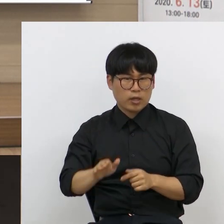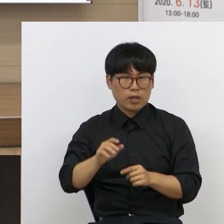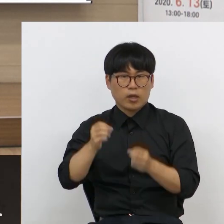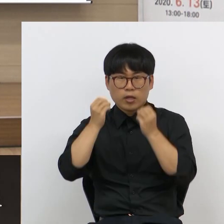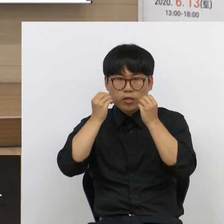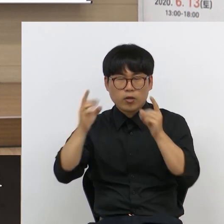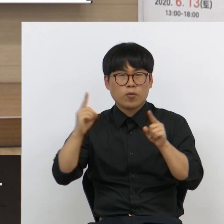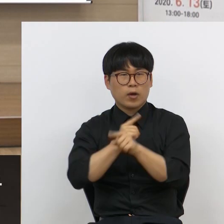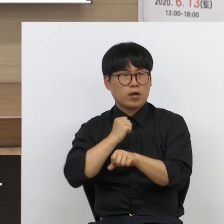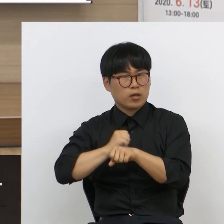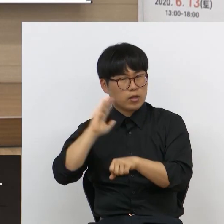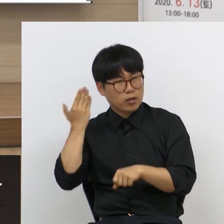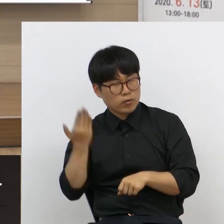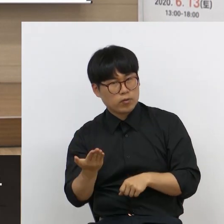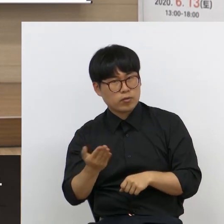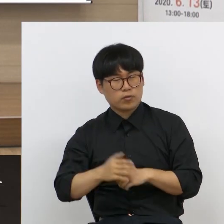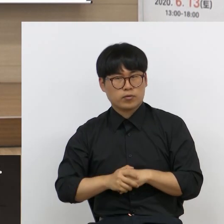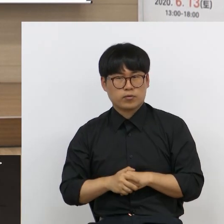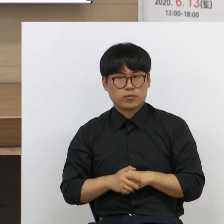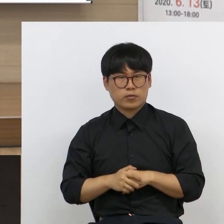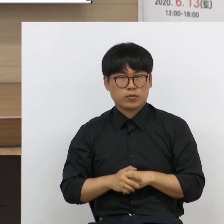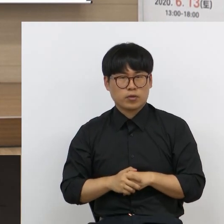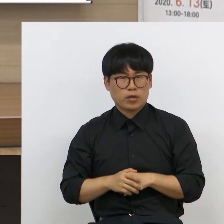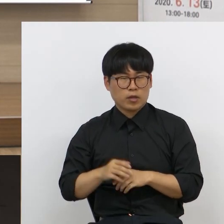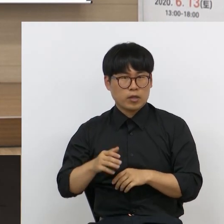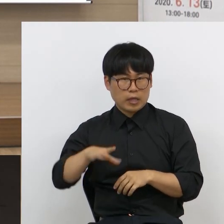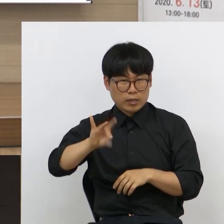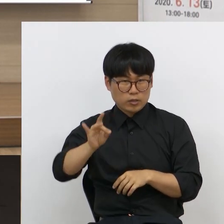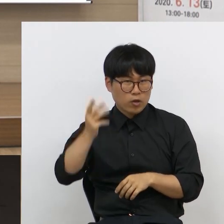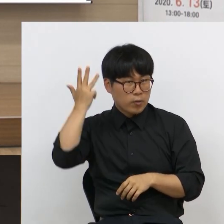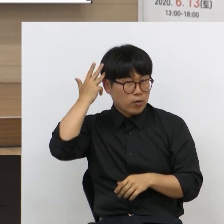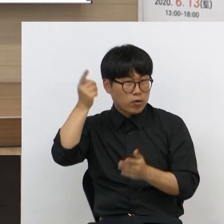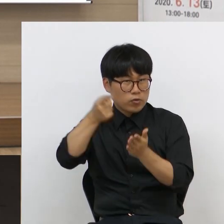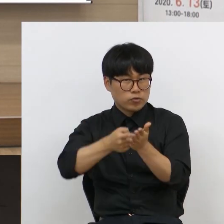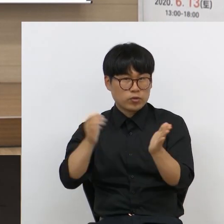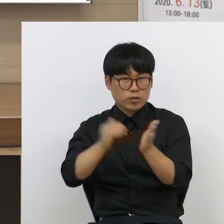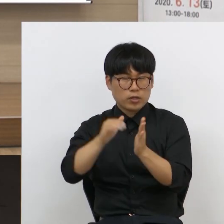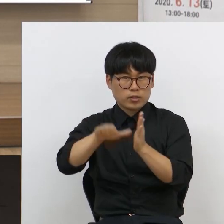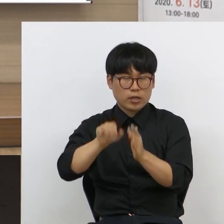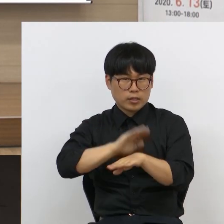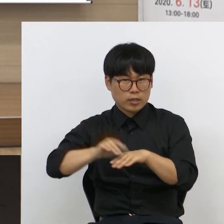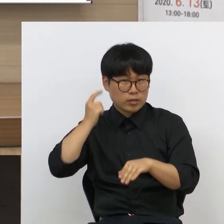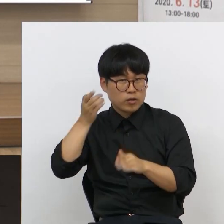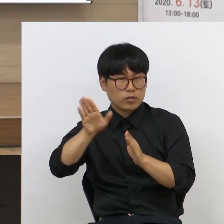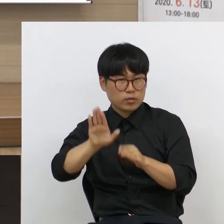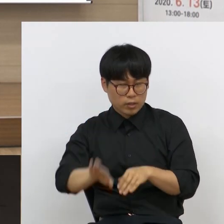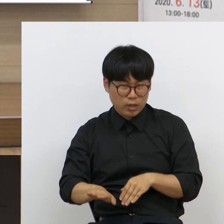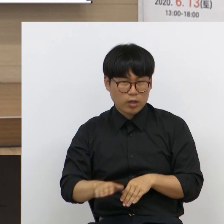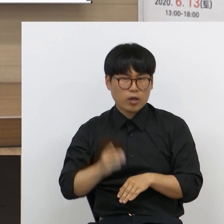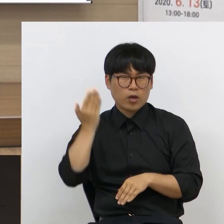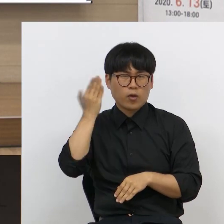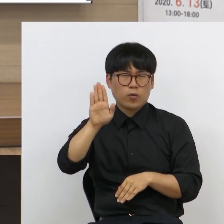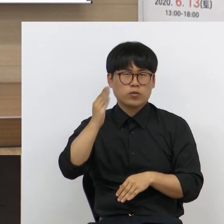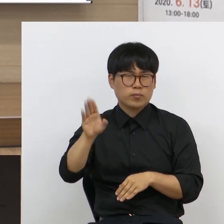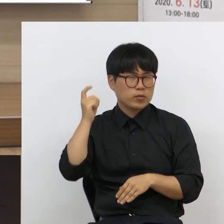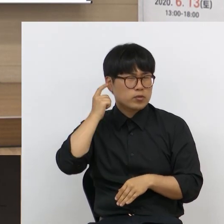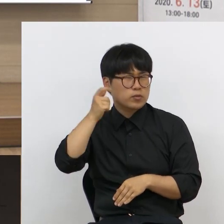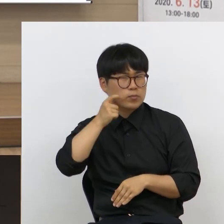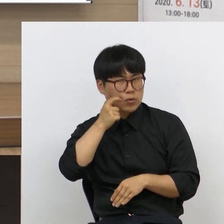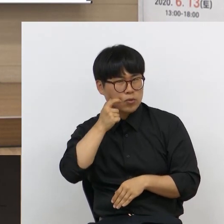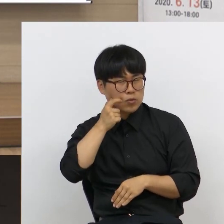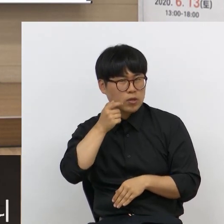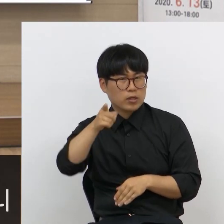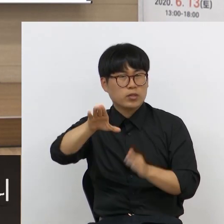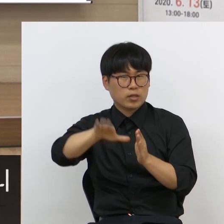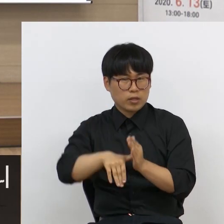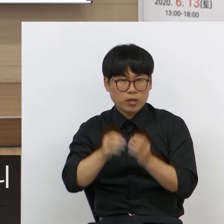아마 인공화호를 하고 나서 잘 들리다가 안 들린다고 최근에 안 들리니까 새로운 것을 바꿔야 할지 이렇게 물어보신